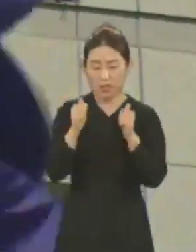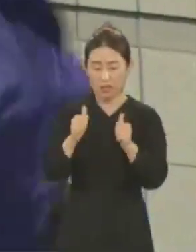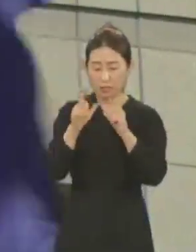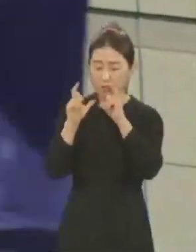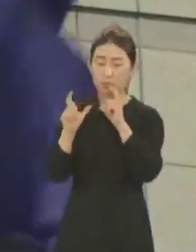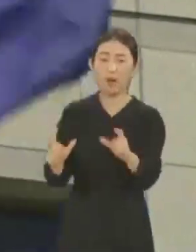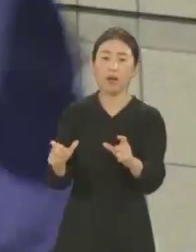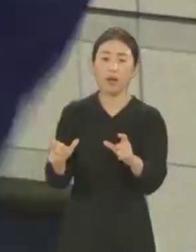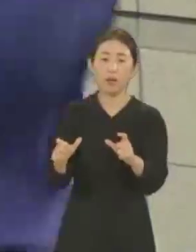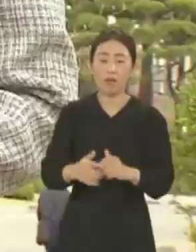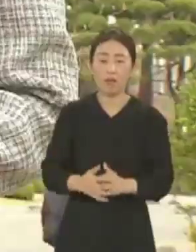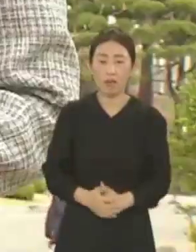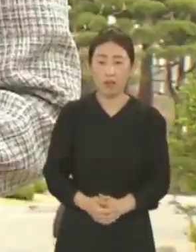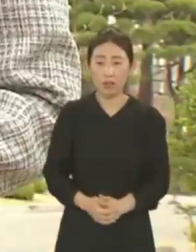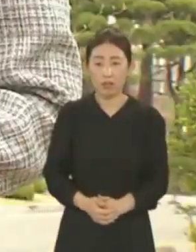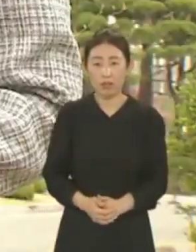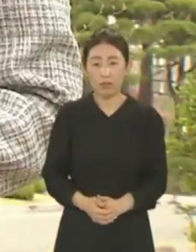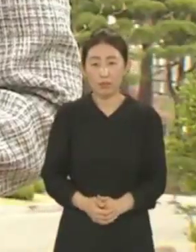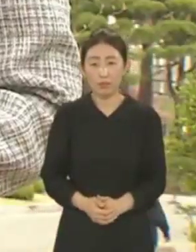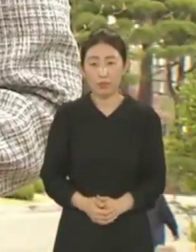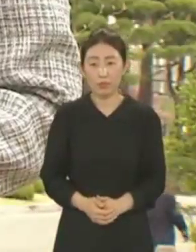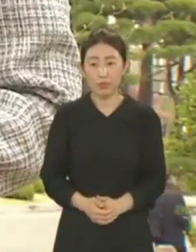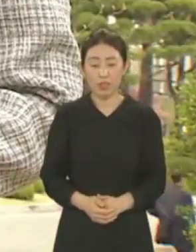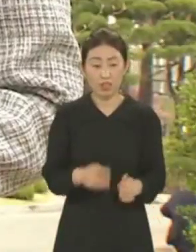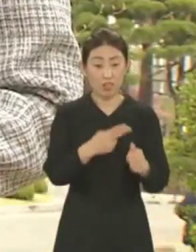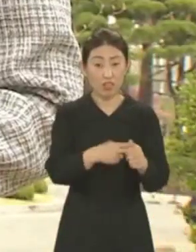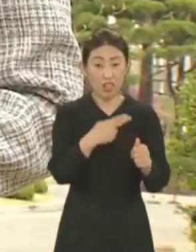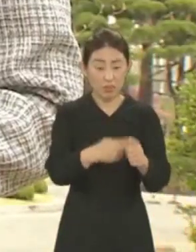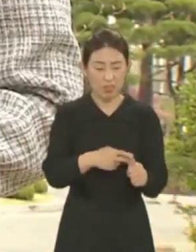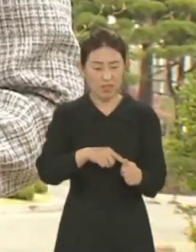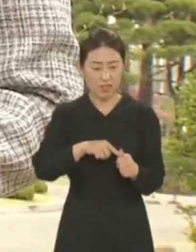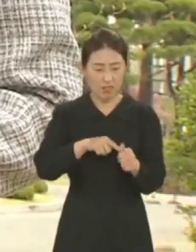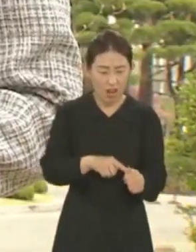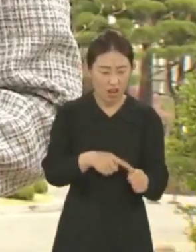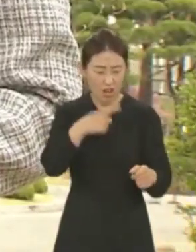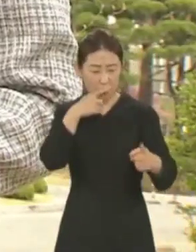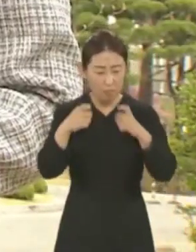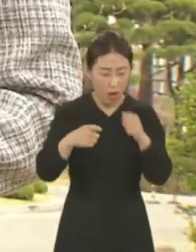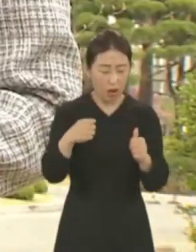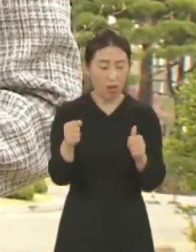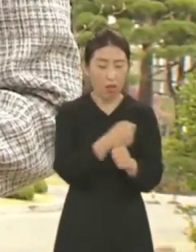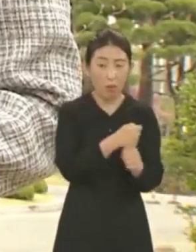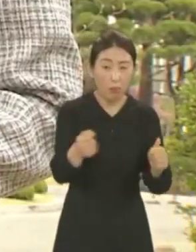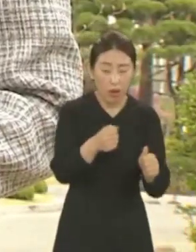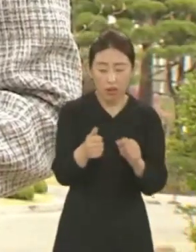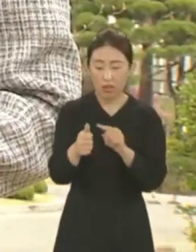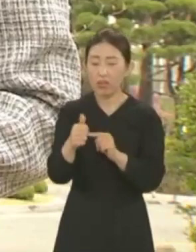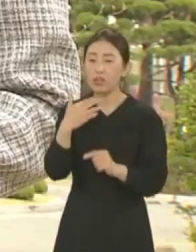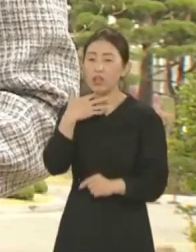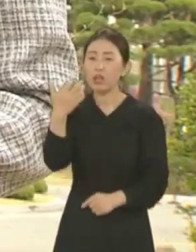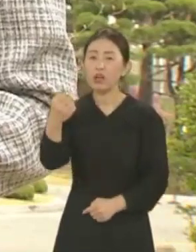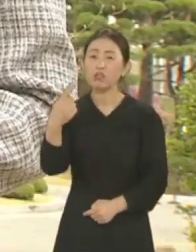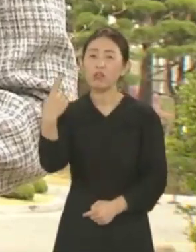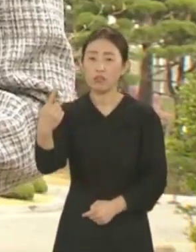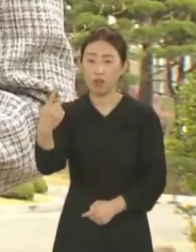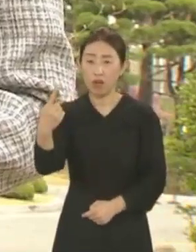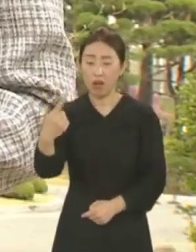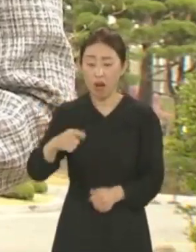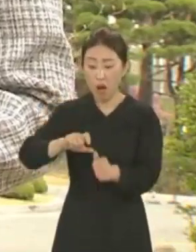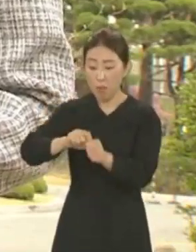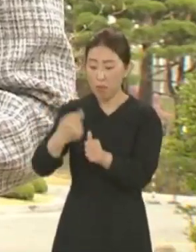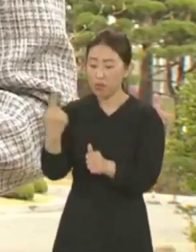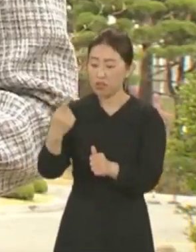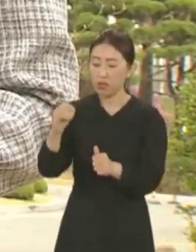판결이 나왔습니다 대전지방법원은 교직원들에게 강요와 협박 폭행을 한 혐의로 기소된 81살 이사장에게